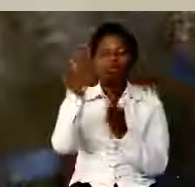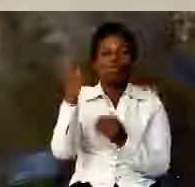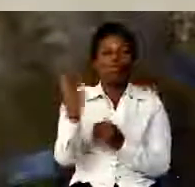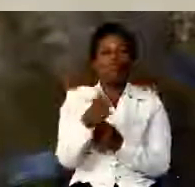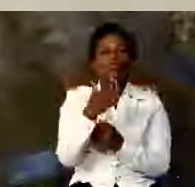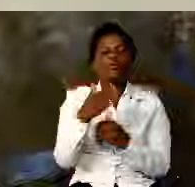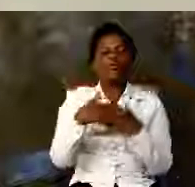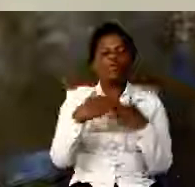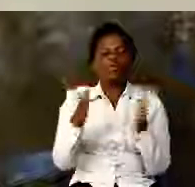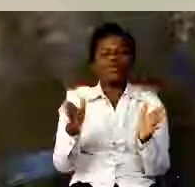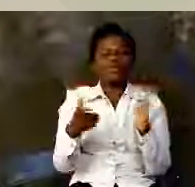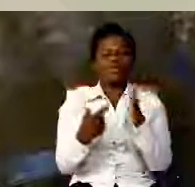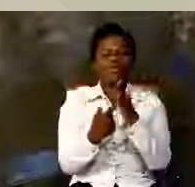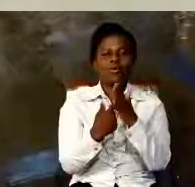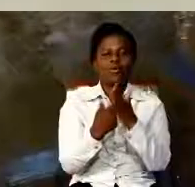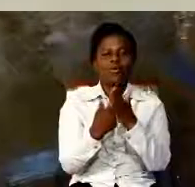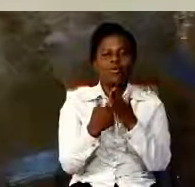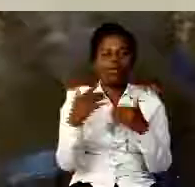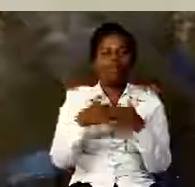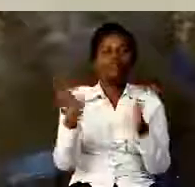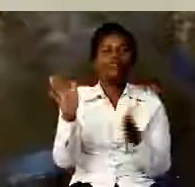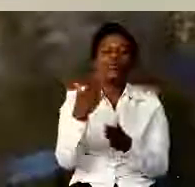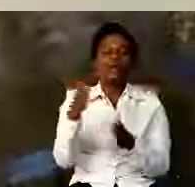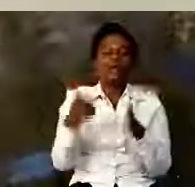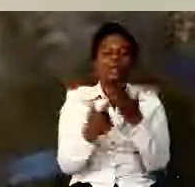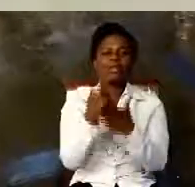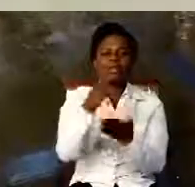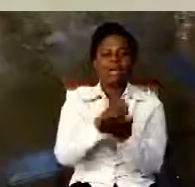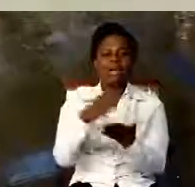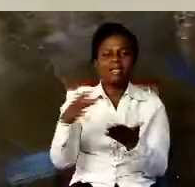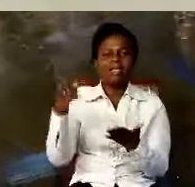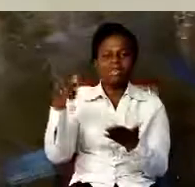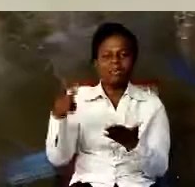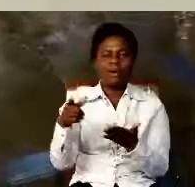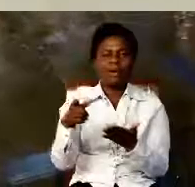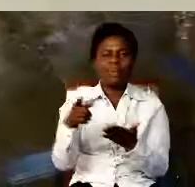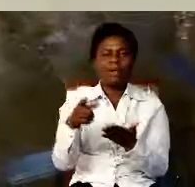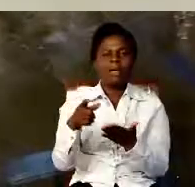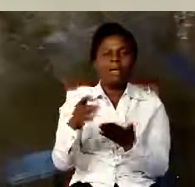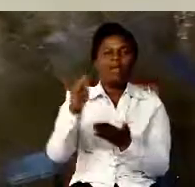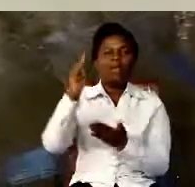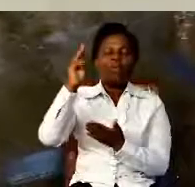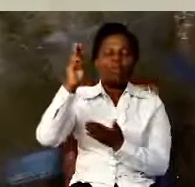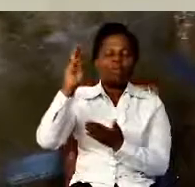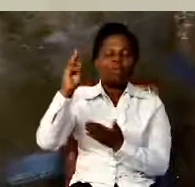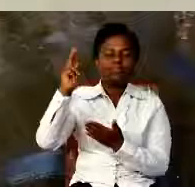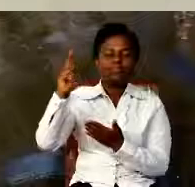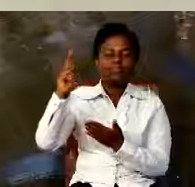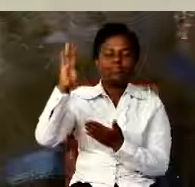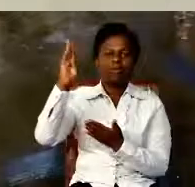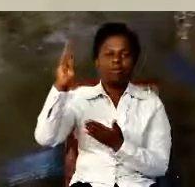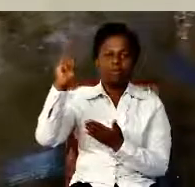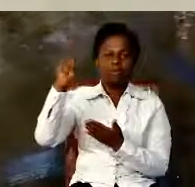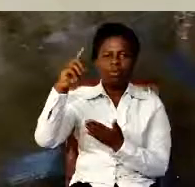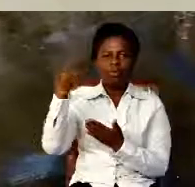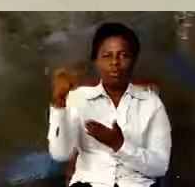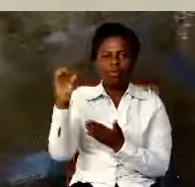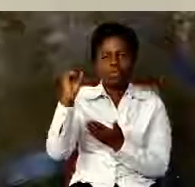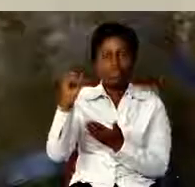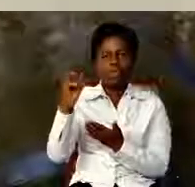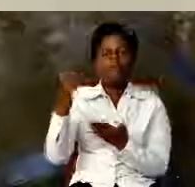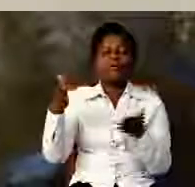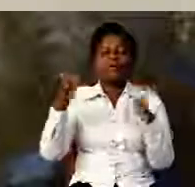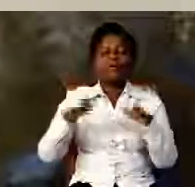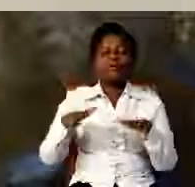wanatoka hapa Dar es Salaam pale katika kanisa la Adventista wa Sabato Ubungo Exteno, na watatubariki kwa